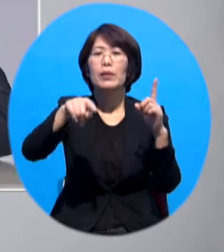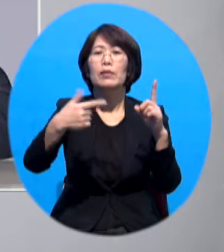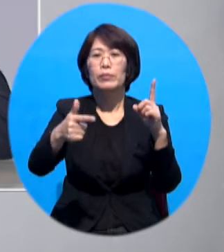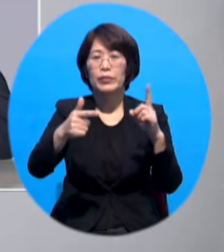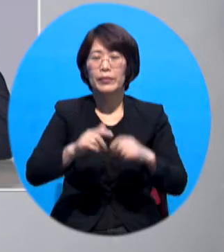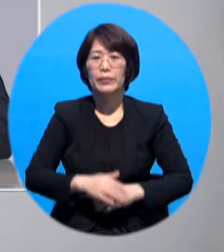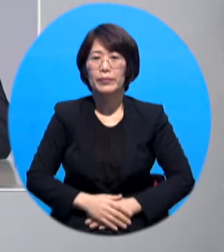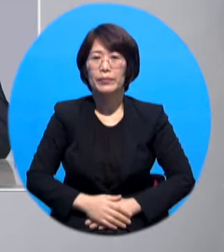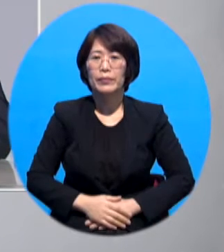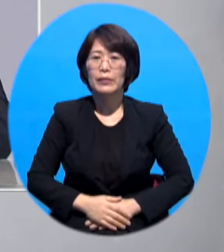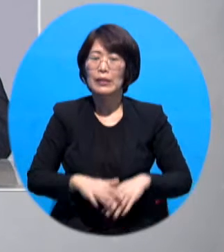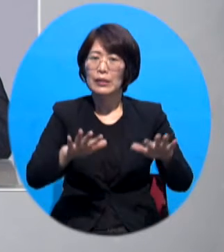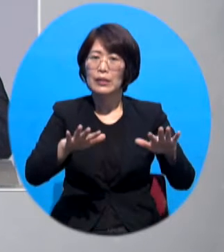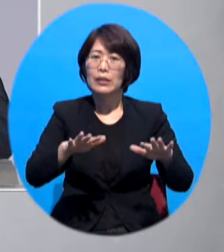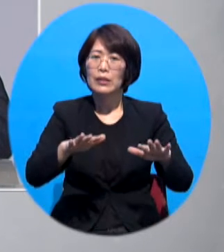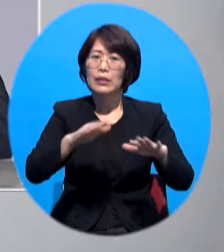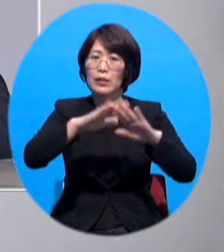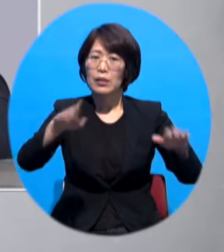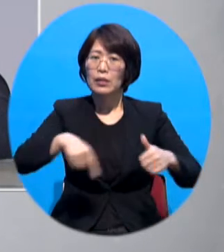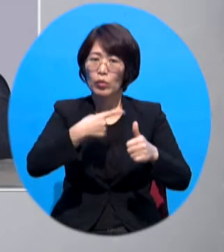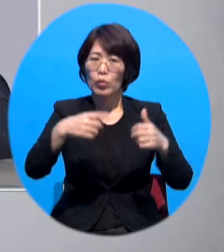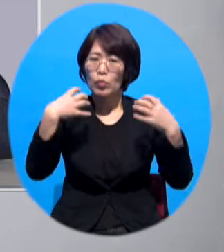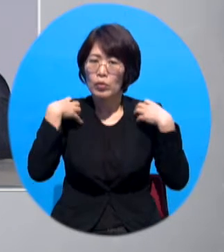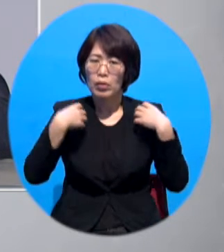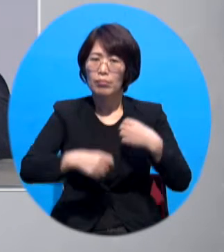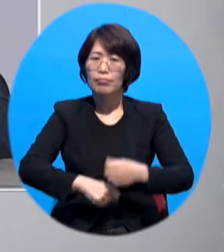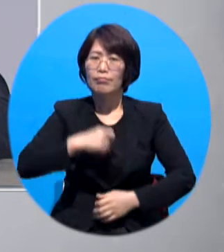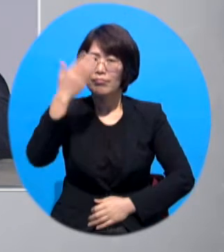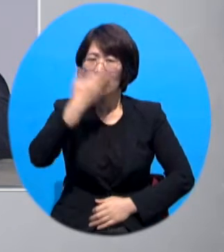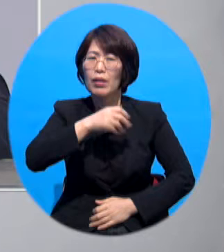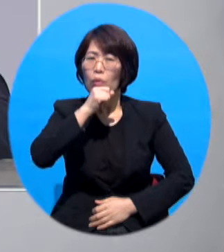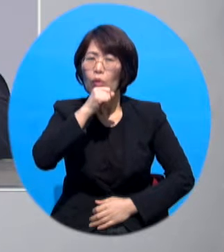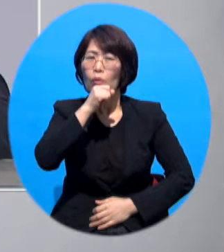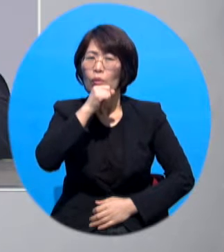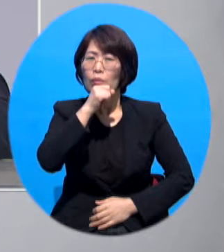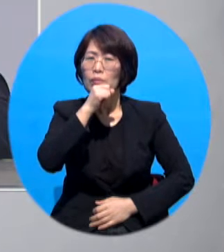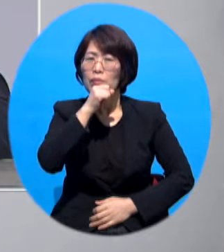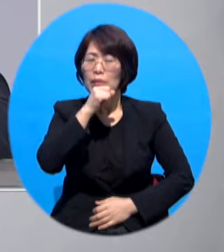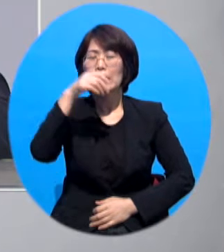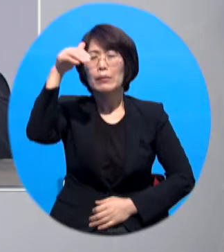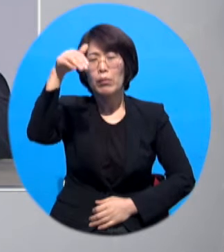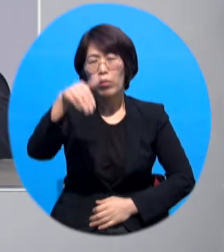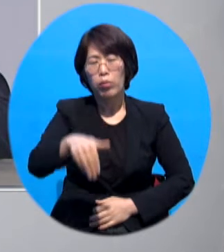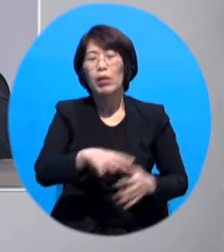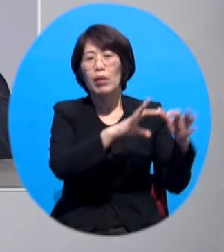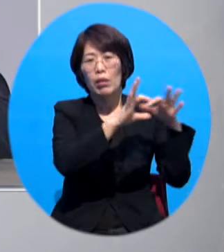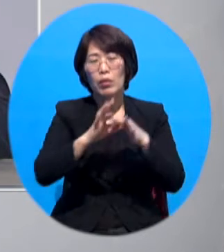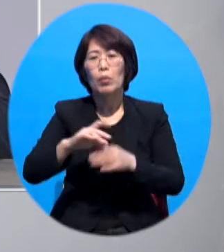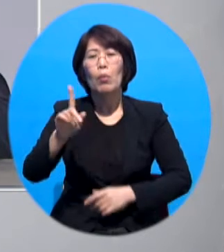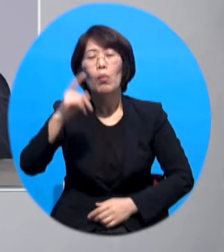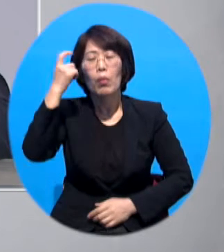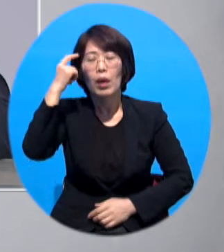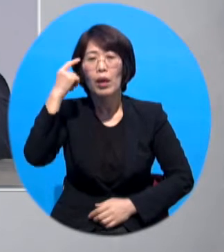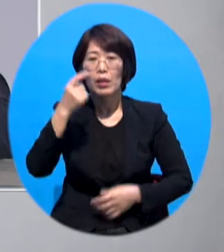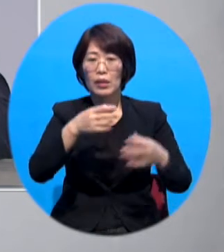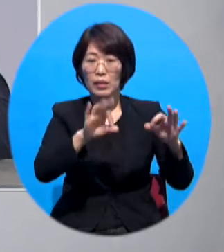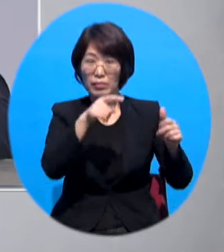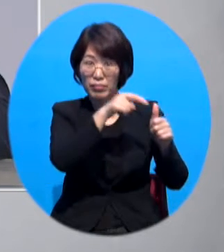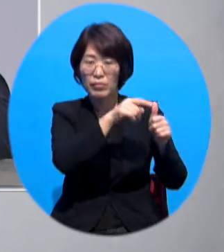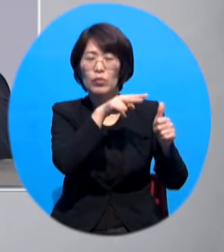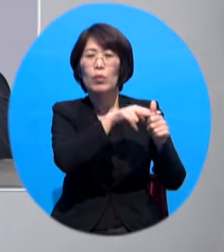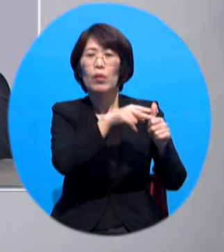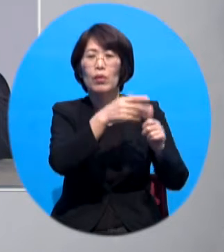1 1 투 남 전남도 급증에 청년도 는 지속적으로 하락했습니다 바로 우리 김 후보 교육감